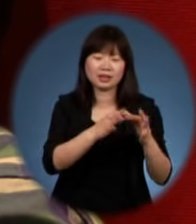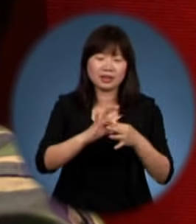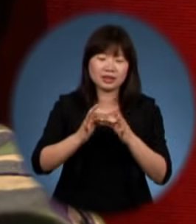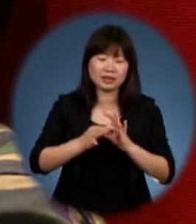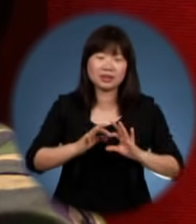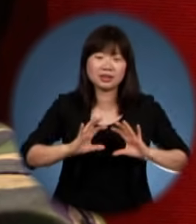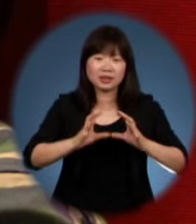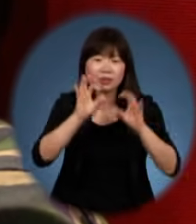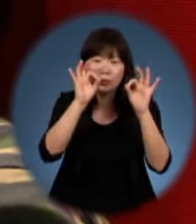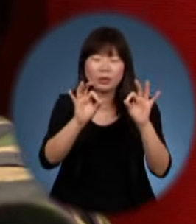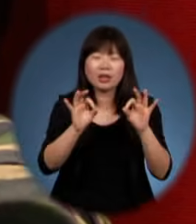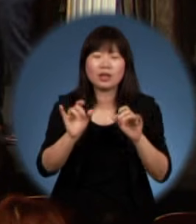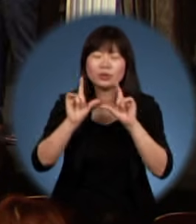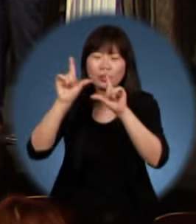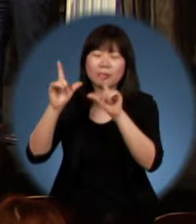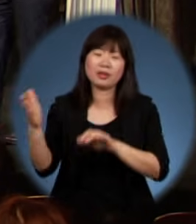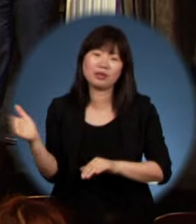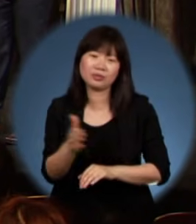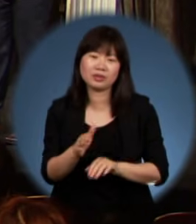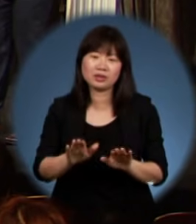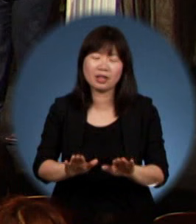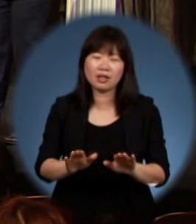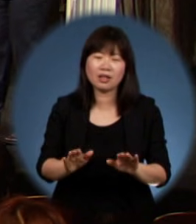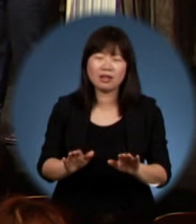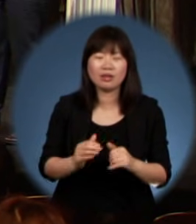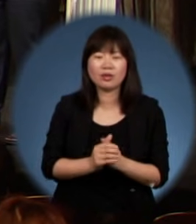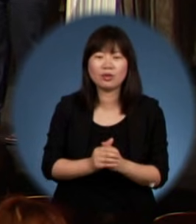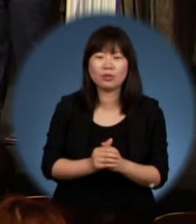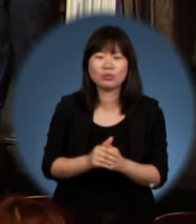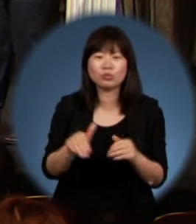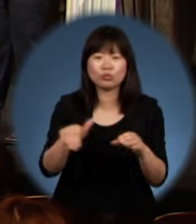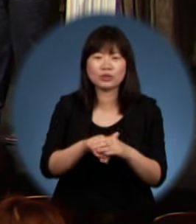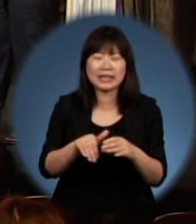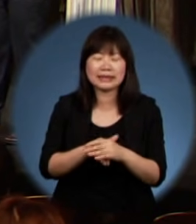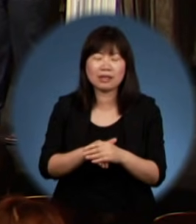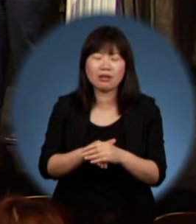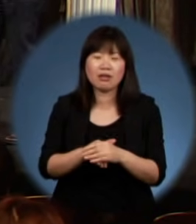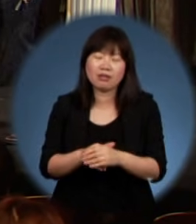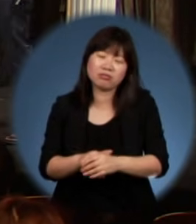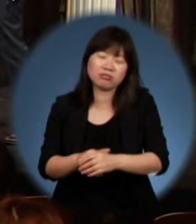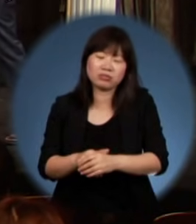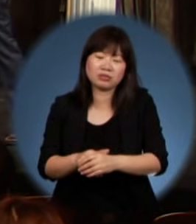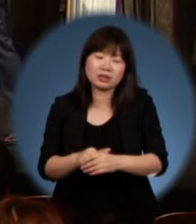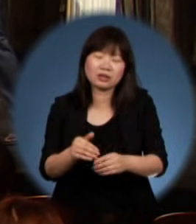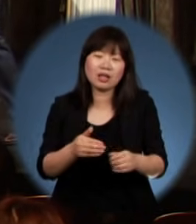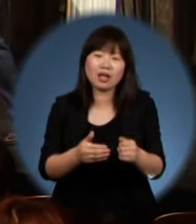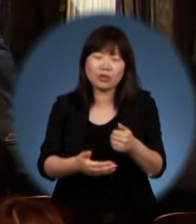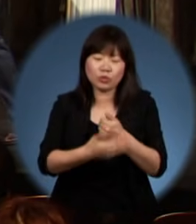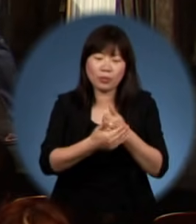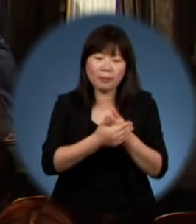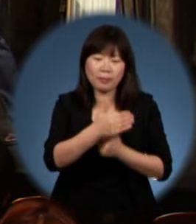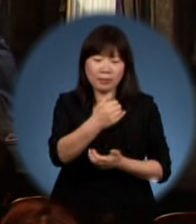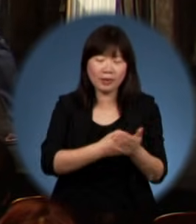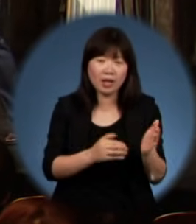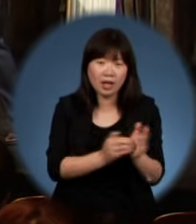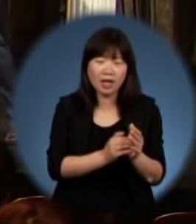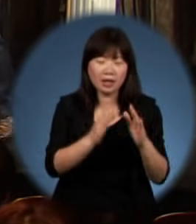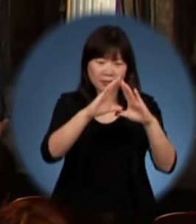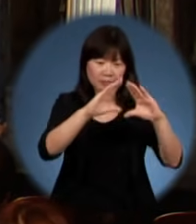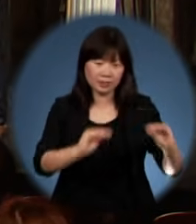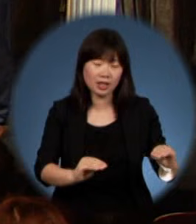는 동방으로 부터 슨 3를 문화적 신세를 졌습니다 그럼 잘 아시는대로 피라밋 을